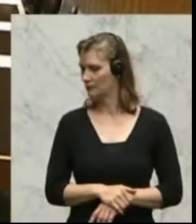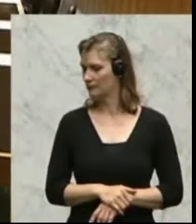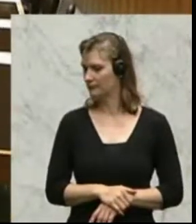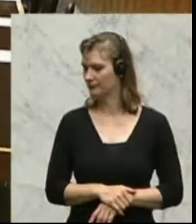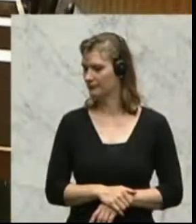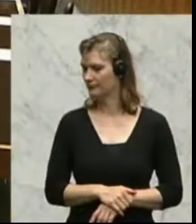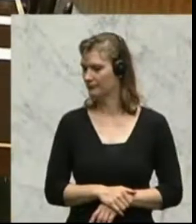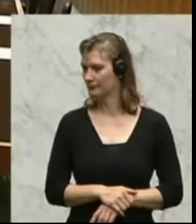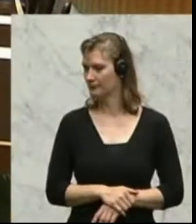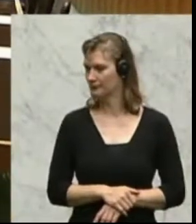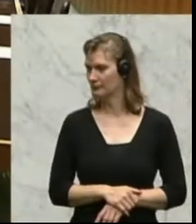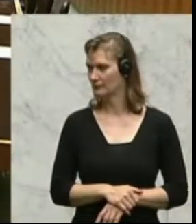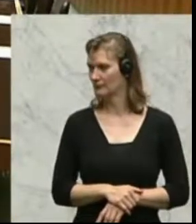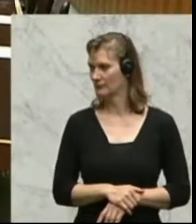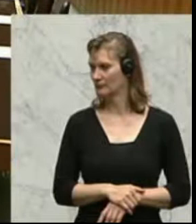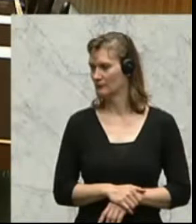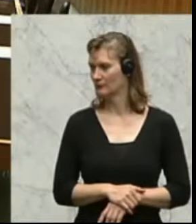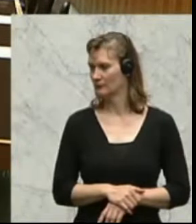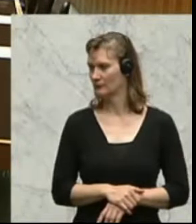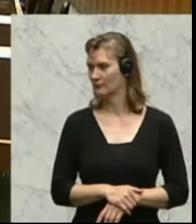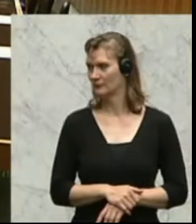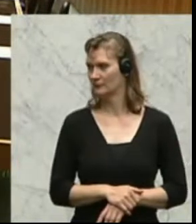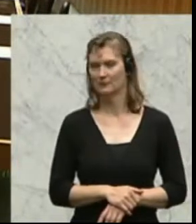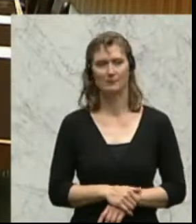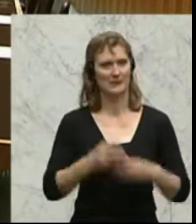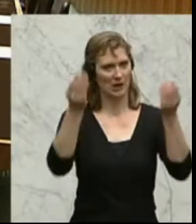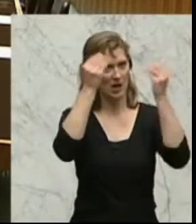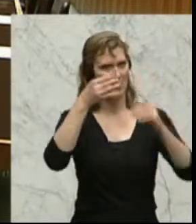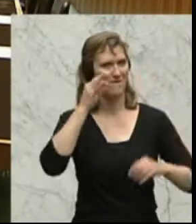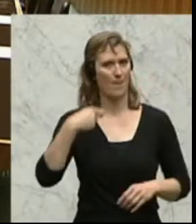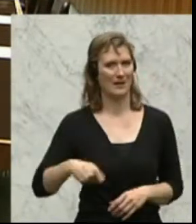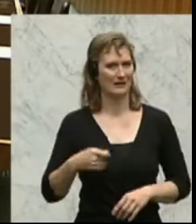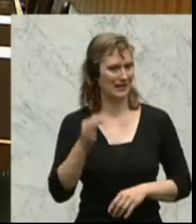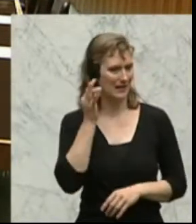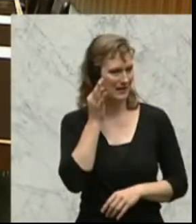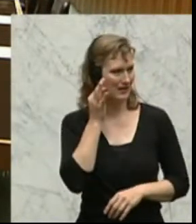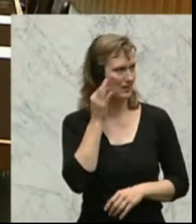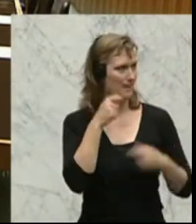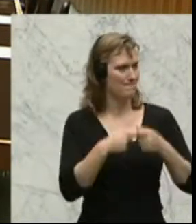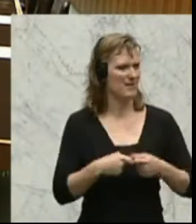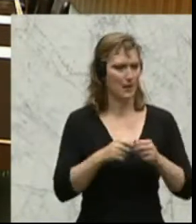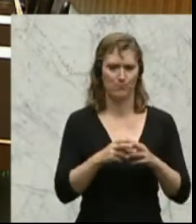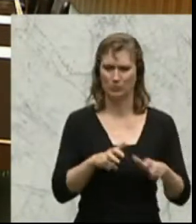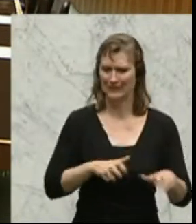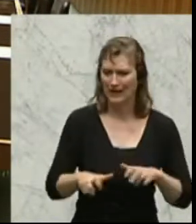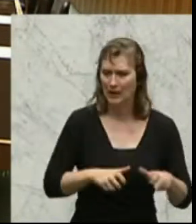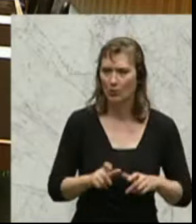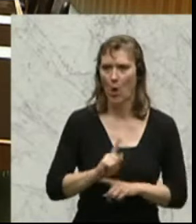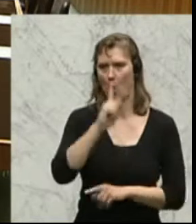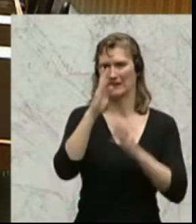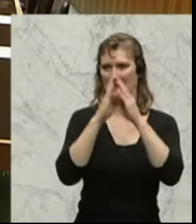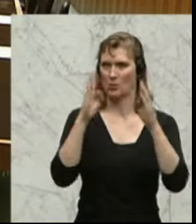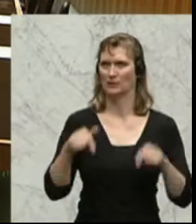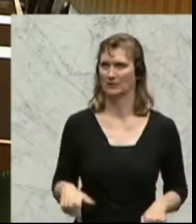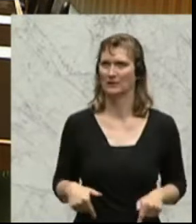beste Weg. Der nächste Redner ist von der FPÖ, Finanzsprecher Hubert Fuchs. Mitglieder der Bundesregierung, Hohes Haus.